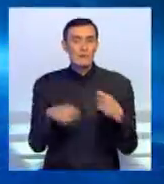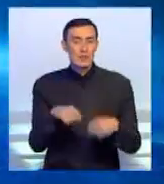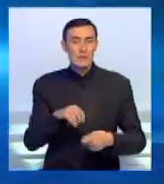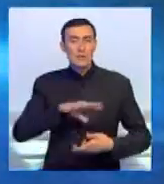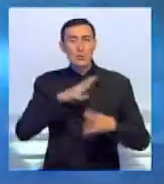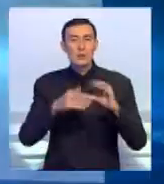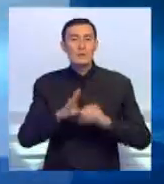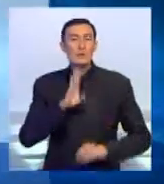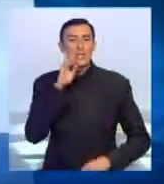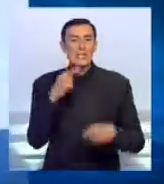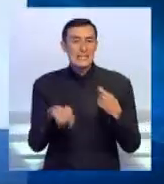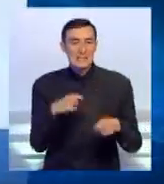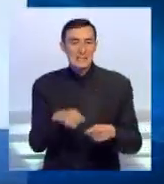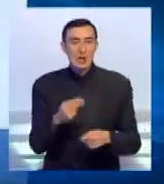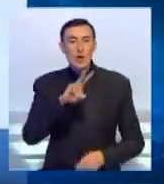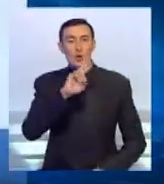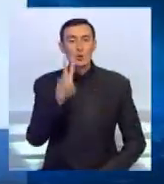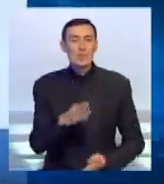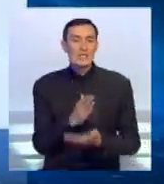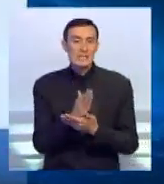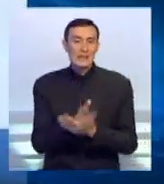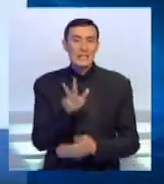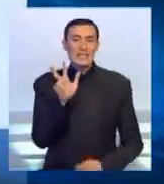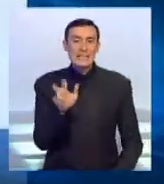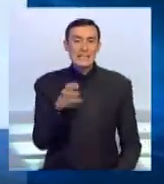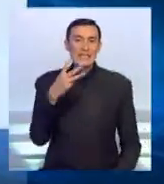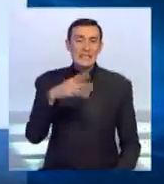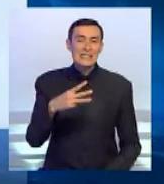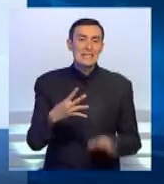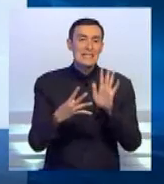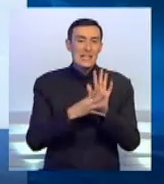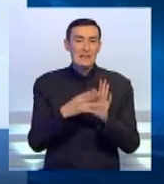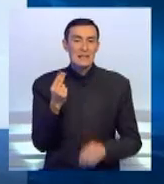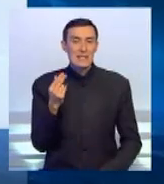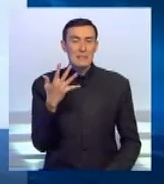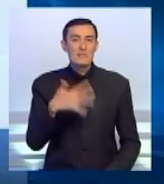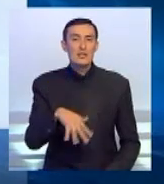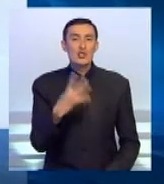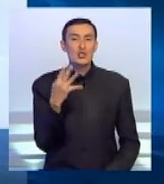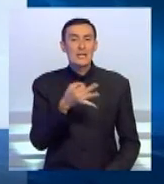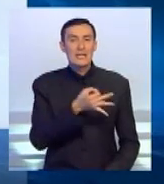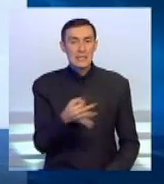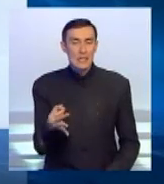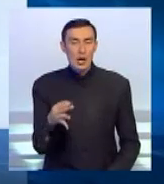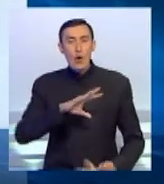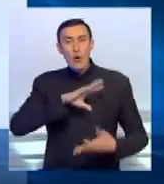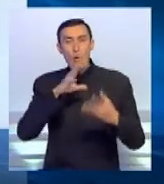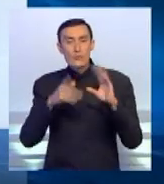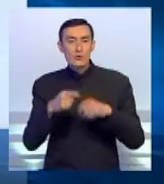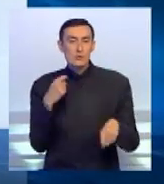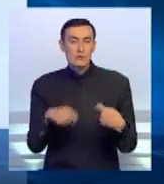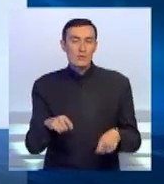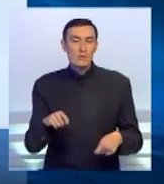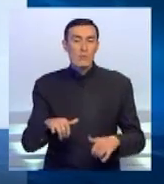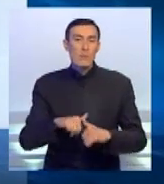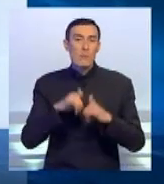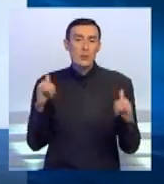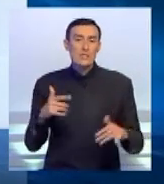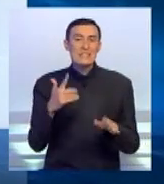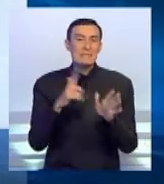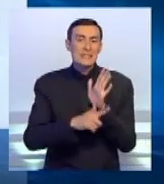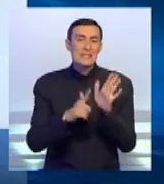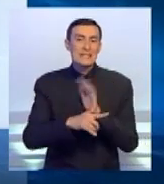По итогам утренней сессии курс доллара составил 339 тенге 54 тиена. Общий объем сделок превысил